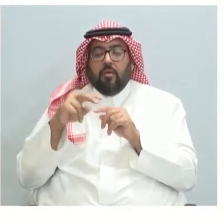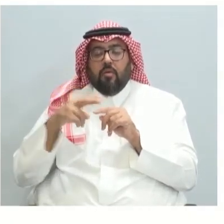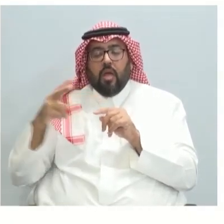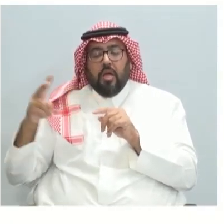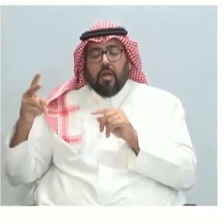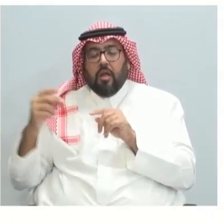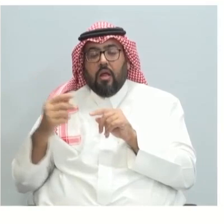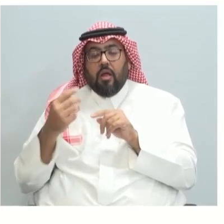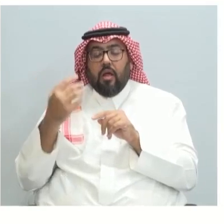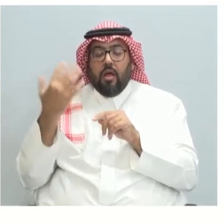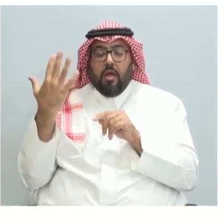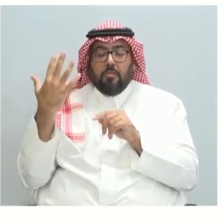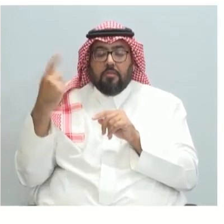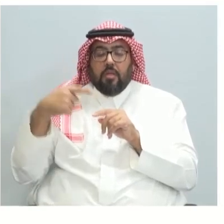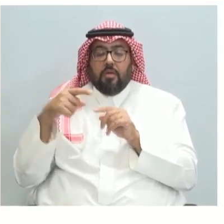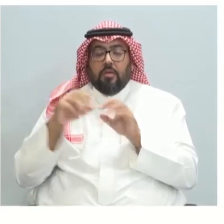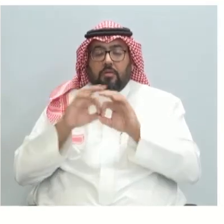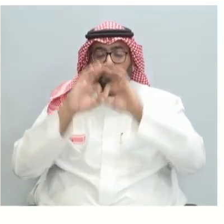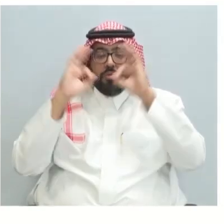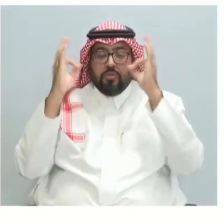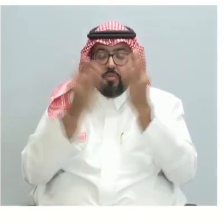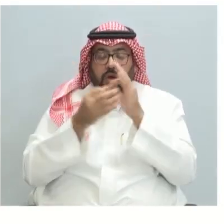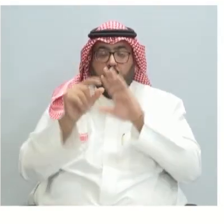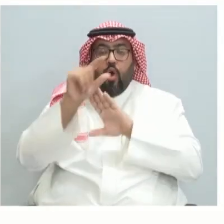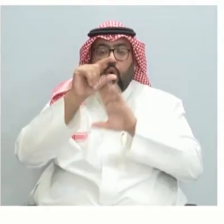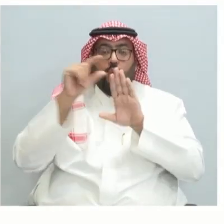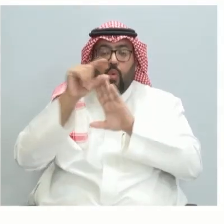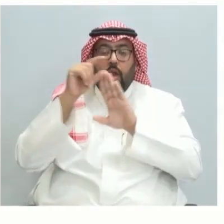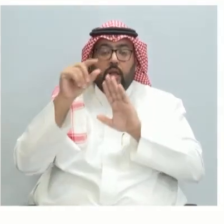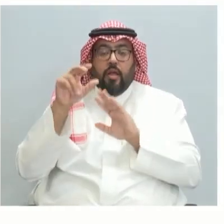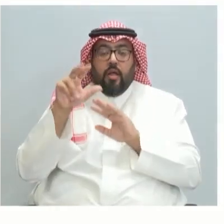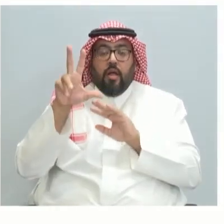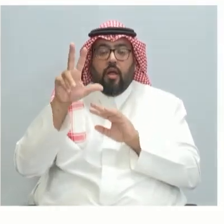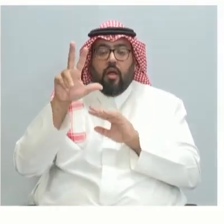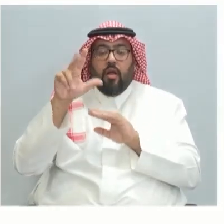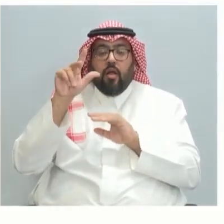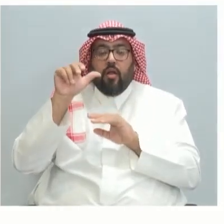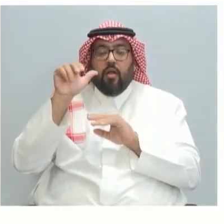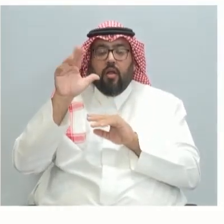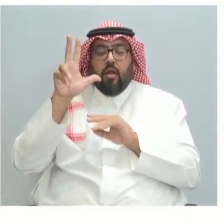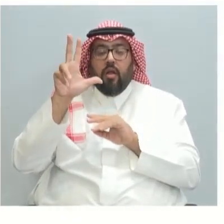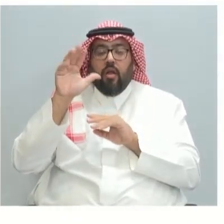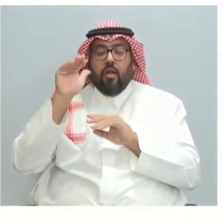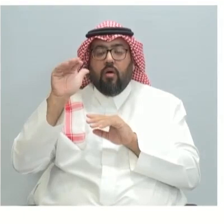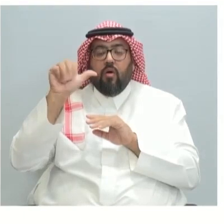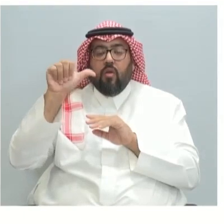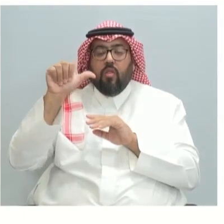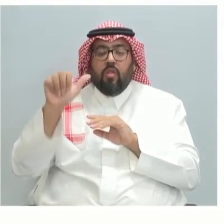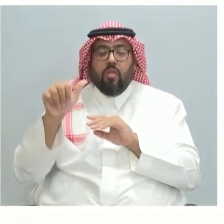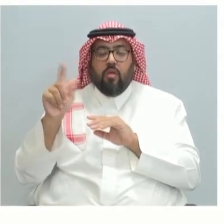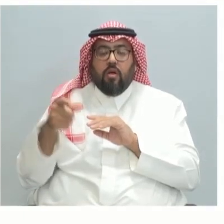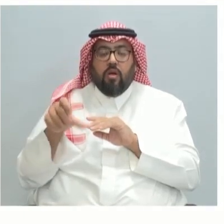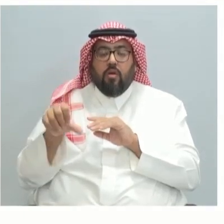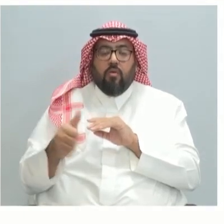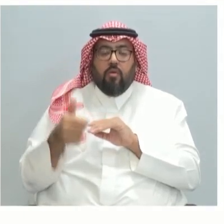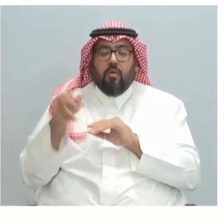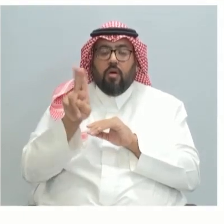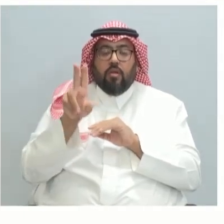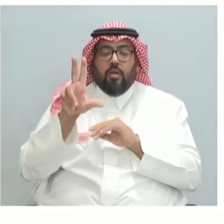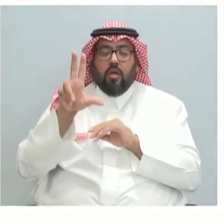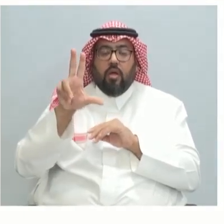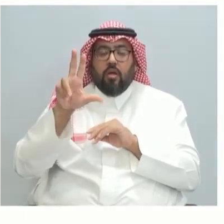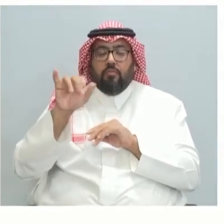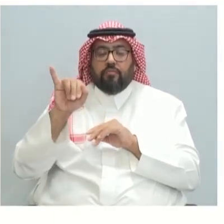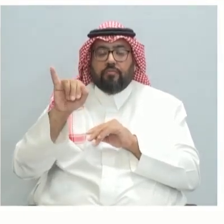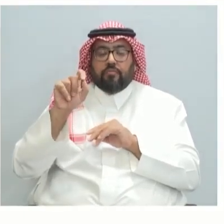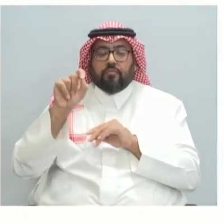ونضع عنوان للرسم الخضروات المفضله ونستطيع ان نلون هذه قطاعات بالوان